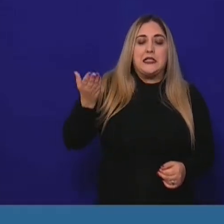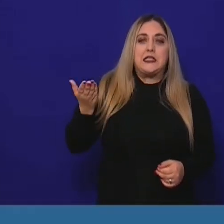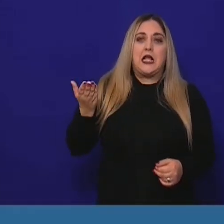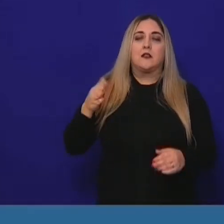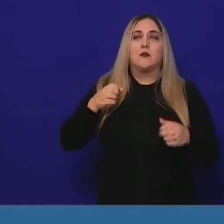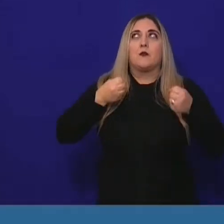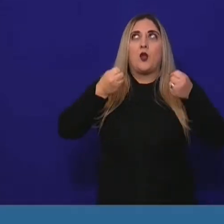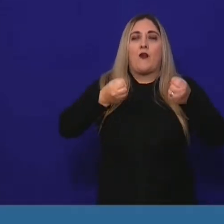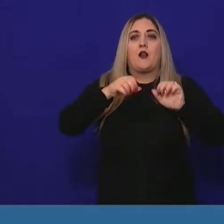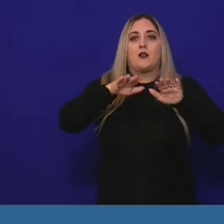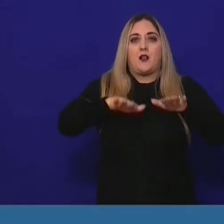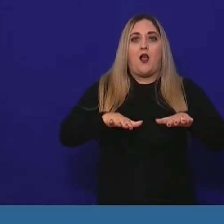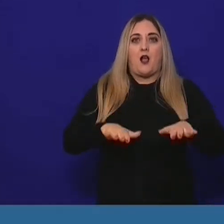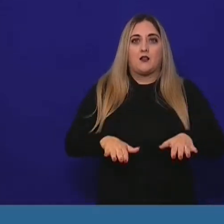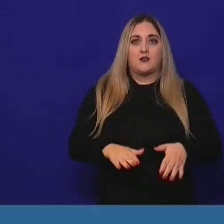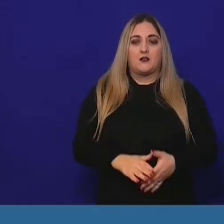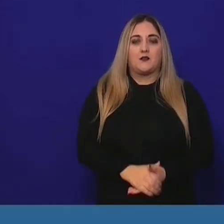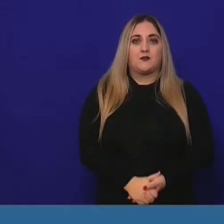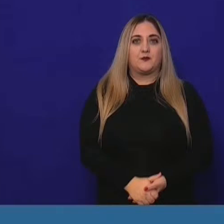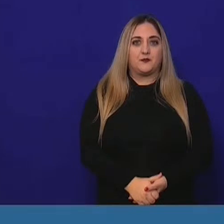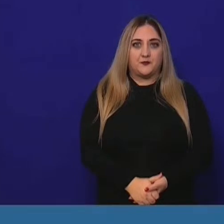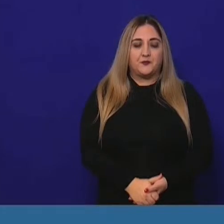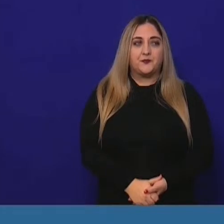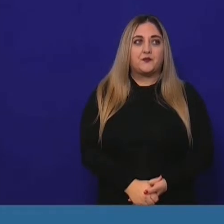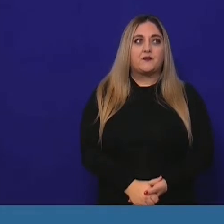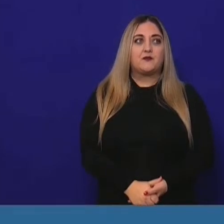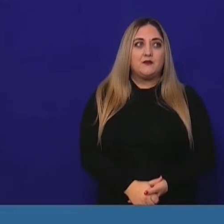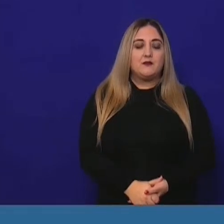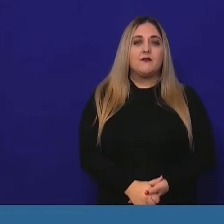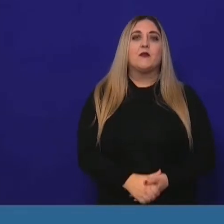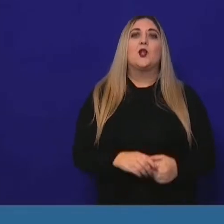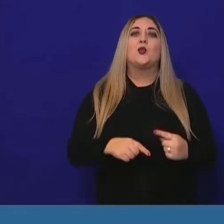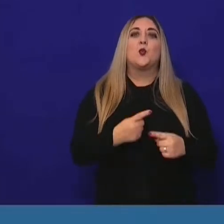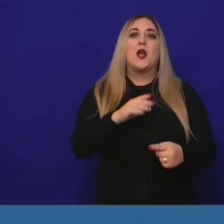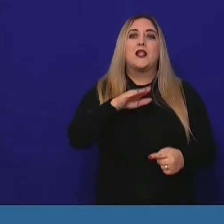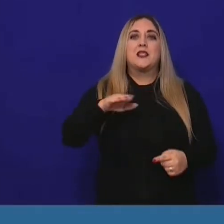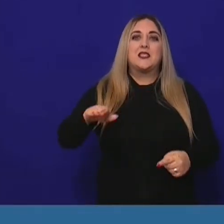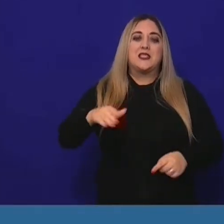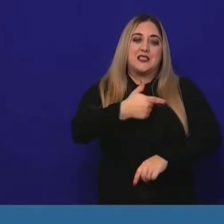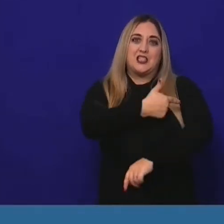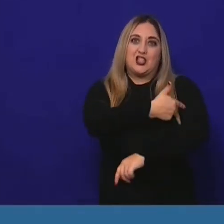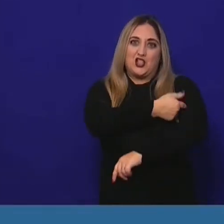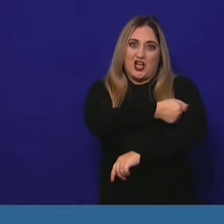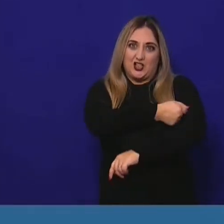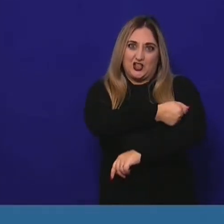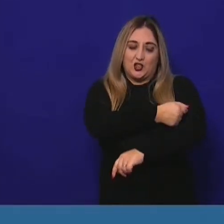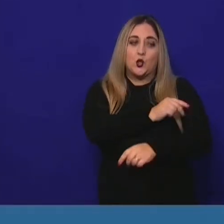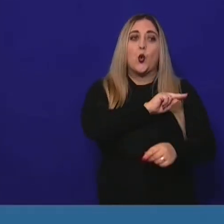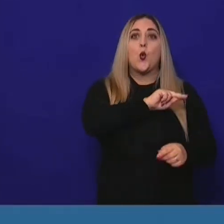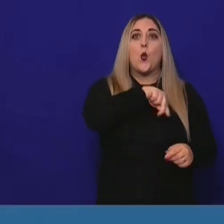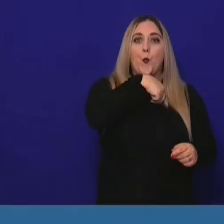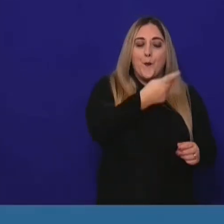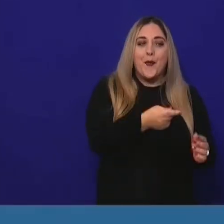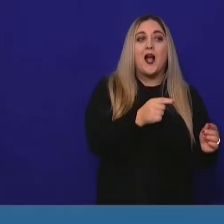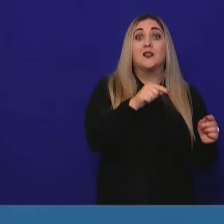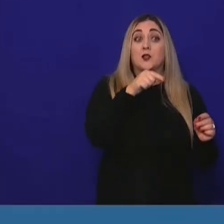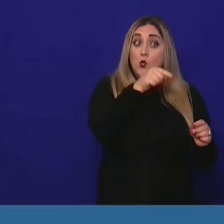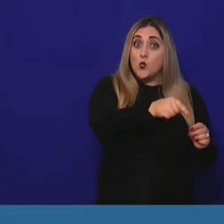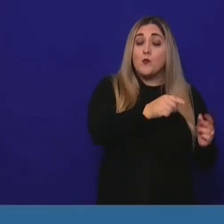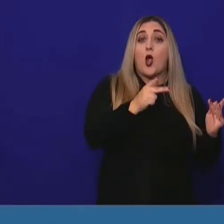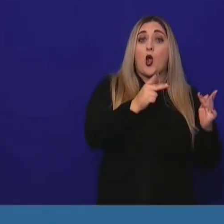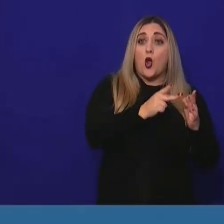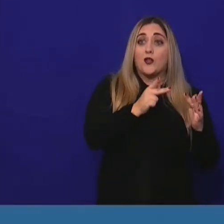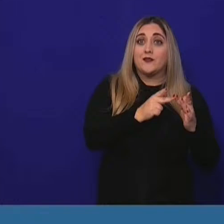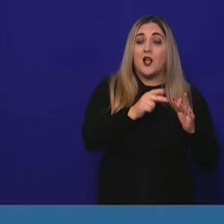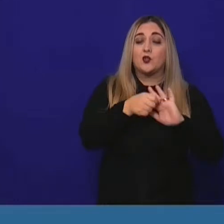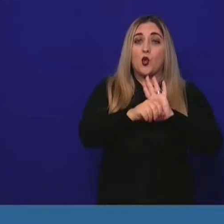dan il-virus. Fuq nies li jkunu mlaqmin u jekk jiġu mbagħad huma f'kuntatt ma'